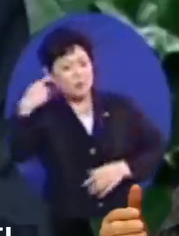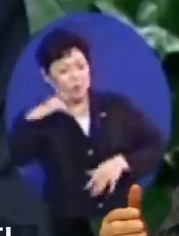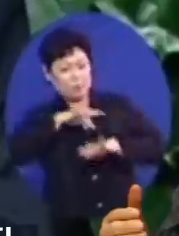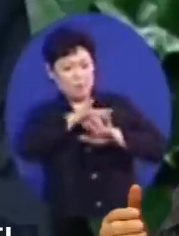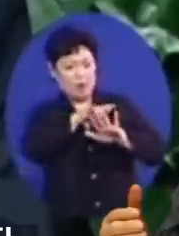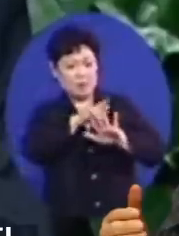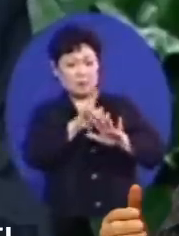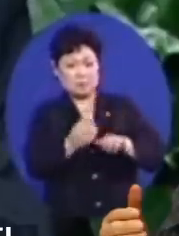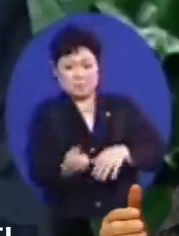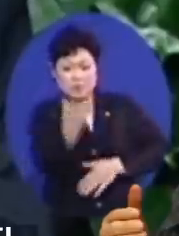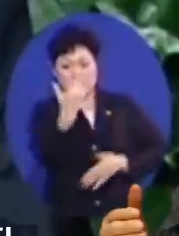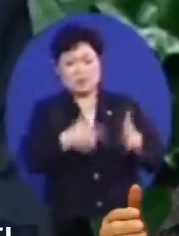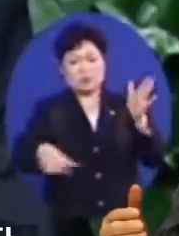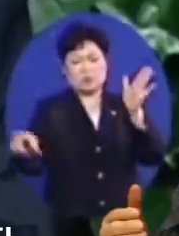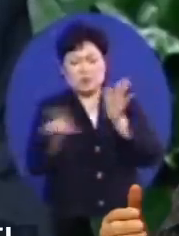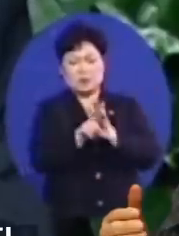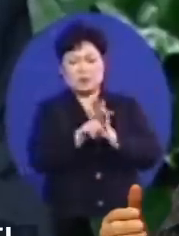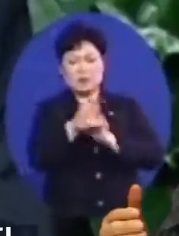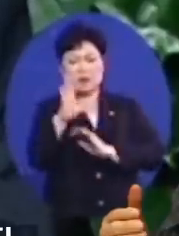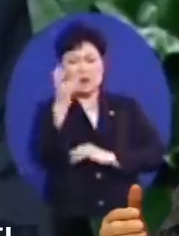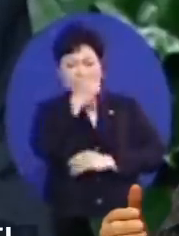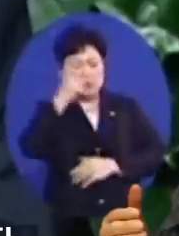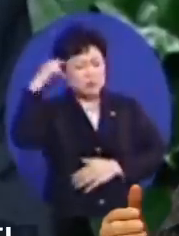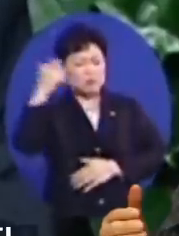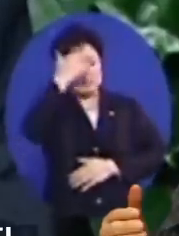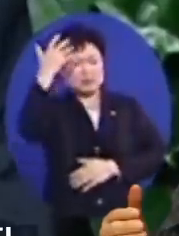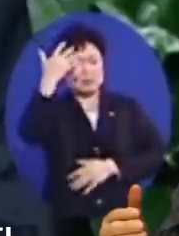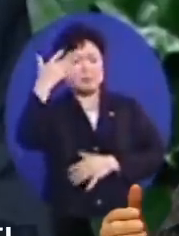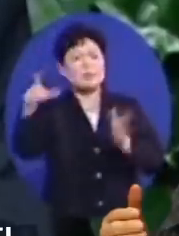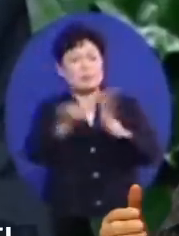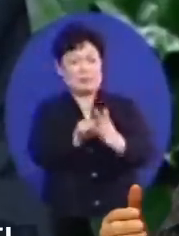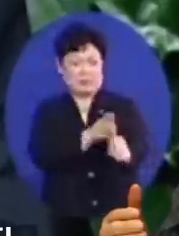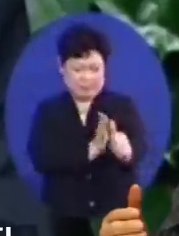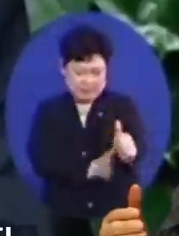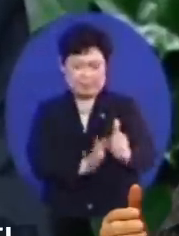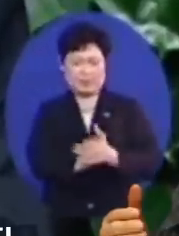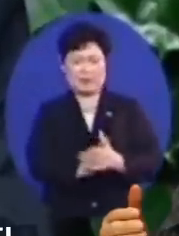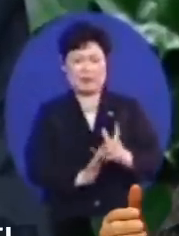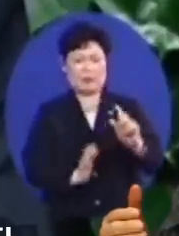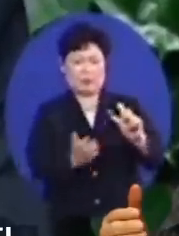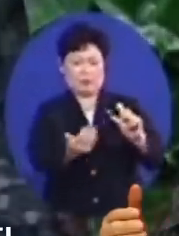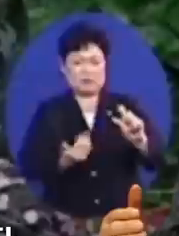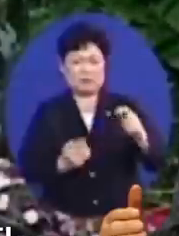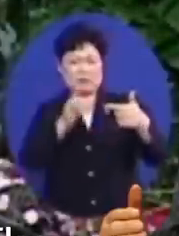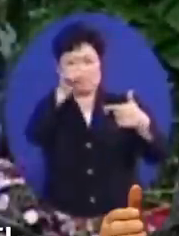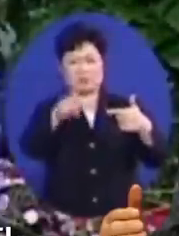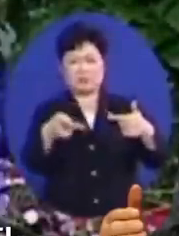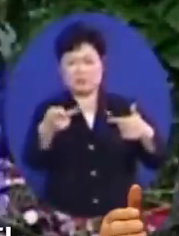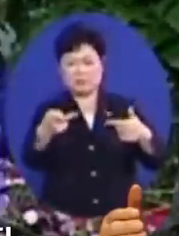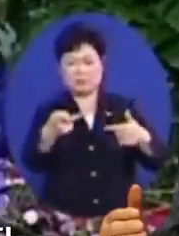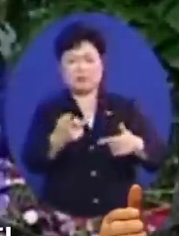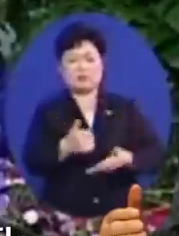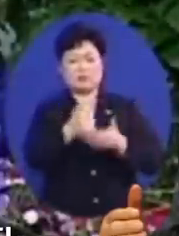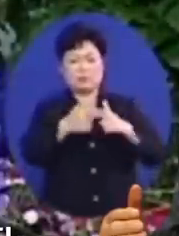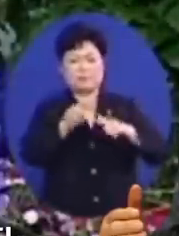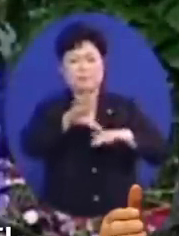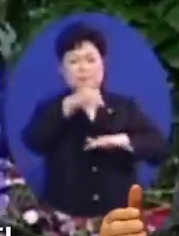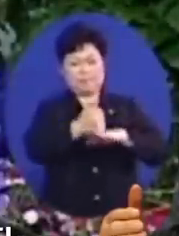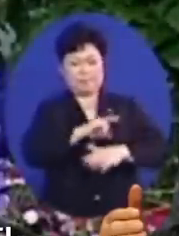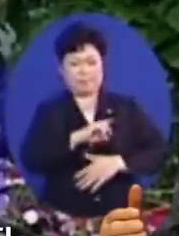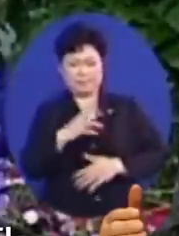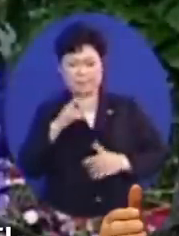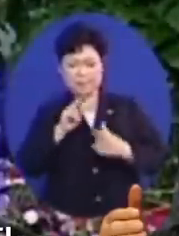위해서는 보혜사 성령님을 의지해야 되는 것입니다. 고린도전서 6장 11절에 주 예수 그리스도의 이름과